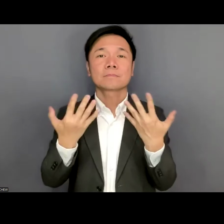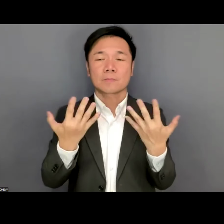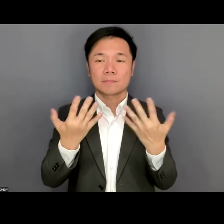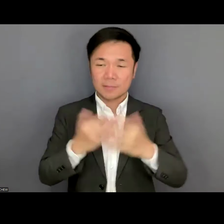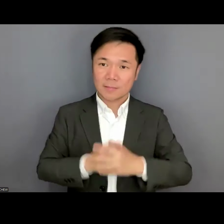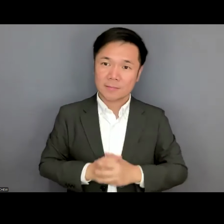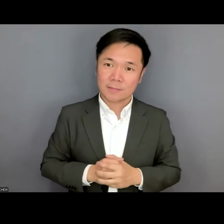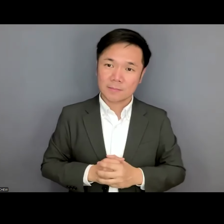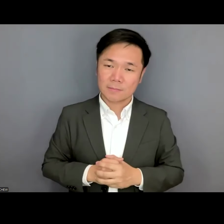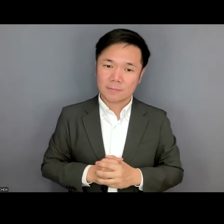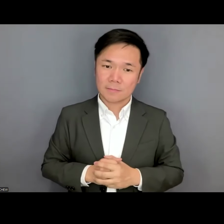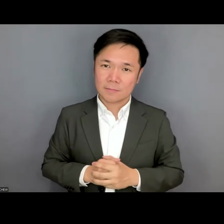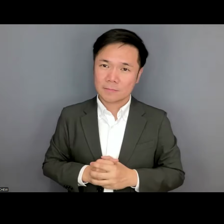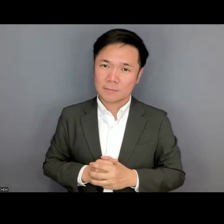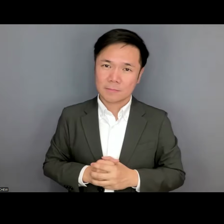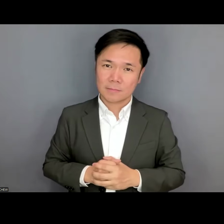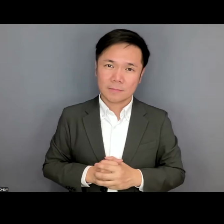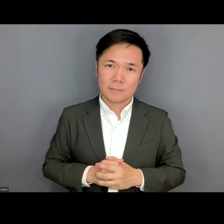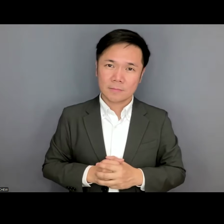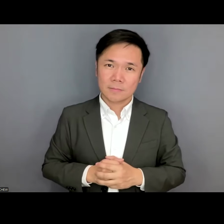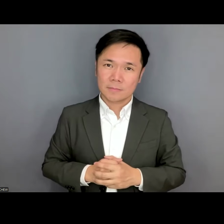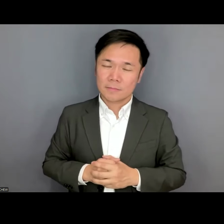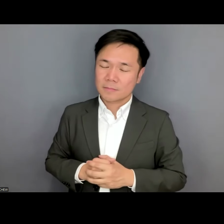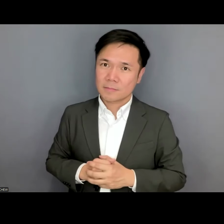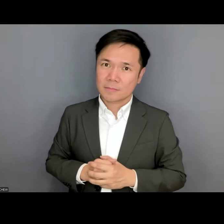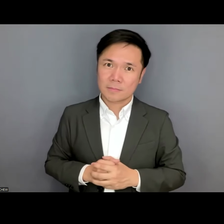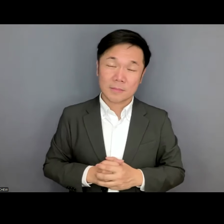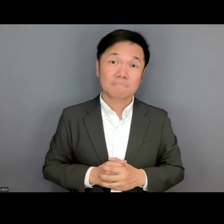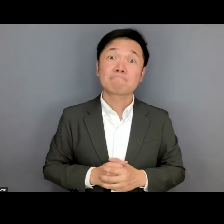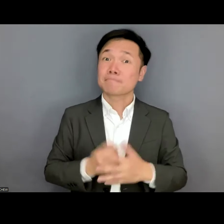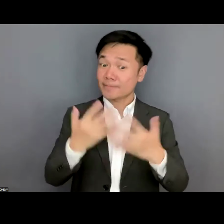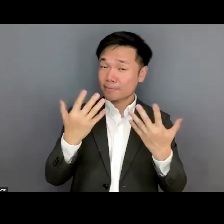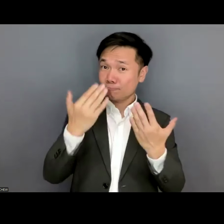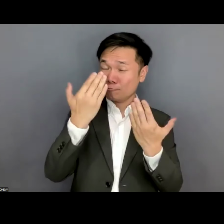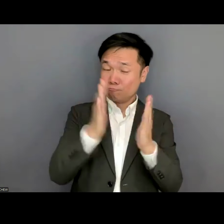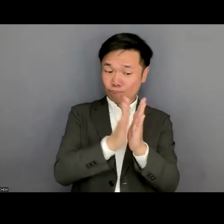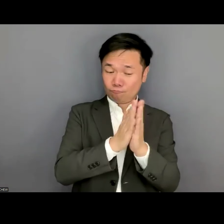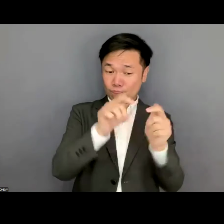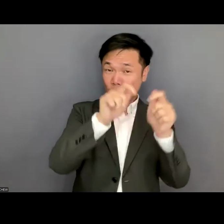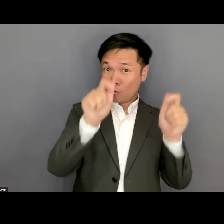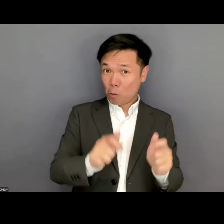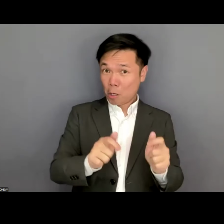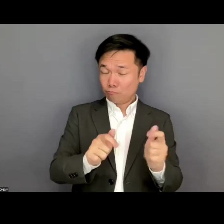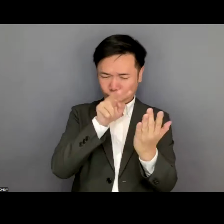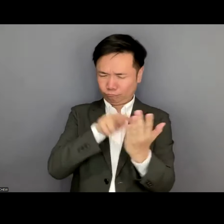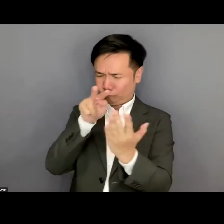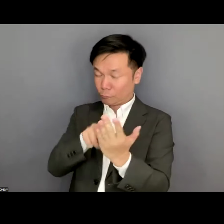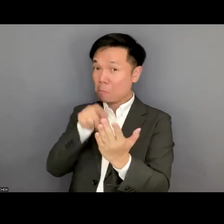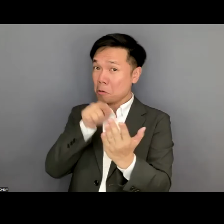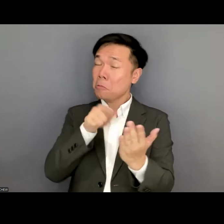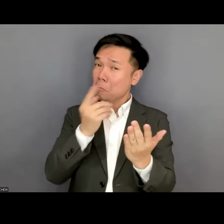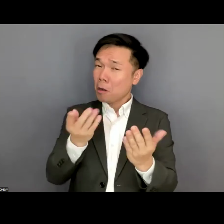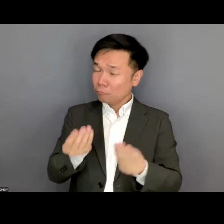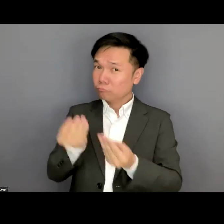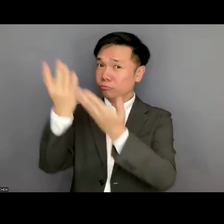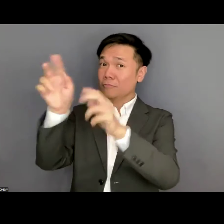en sorte que ces are documents ils sont trying accessibles to et make these peuvent documents être retrouvés sur accessible, les sites. and they can be Mais found on le the plus important pour website. nous,